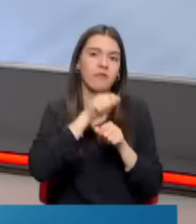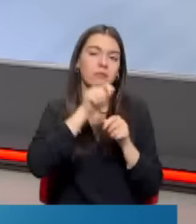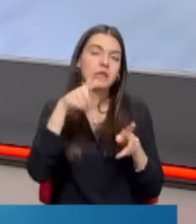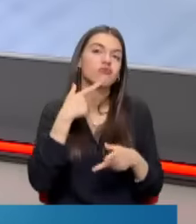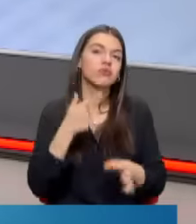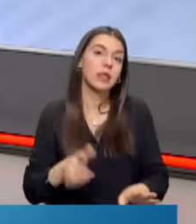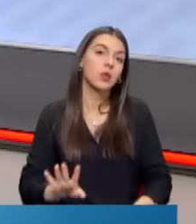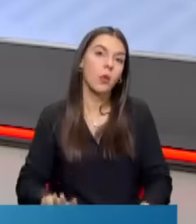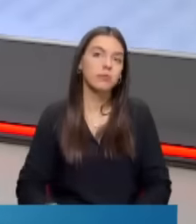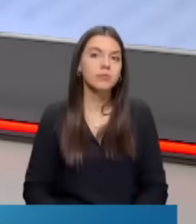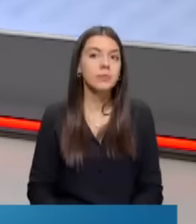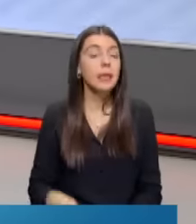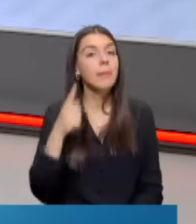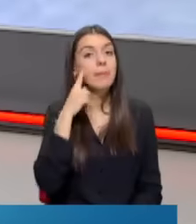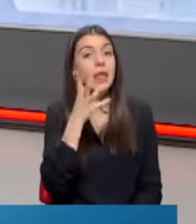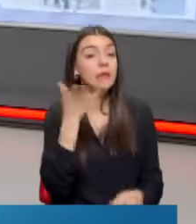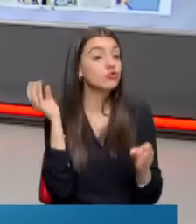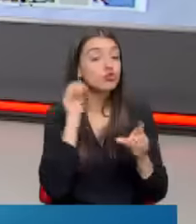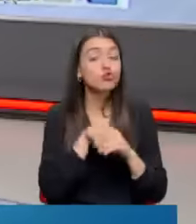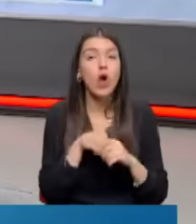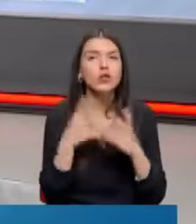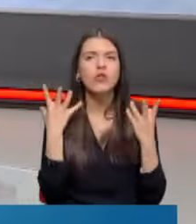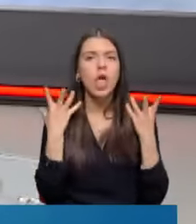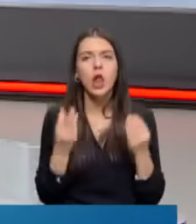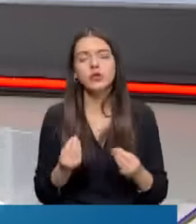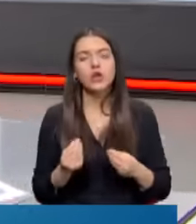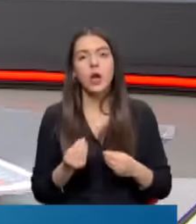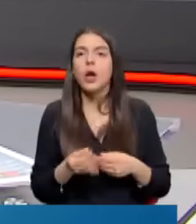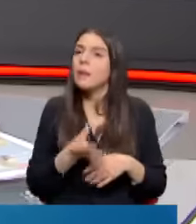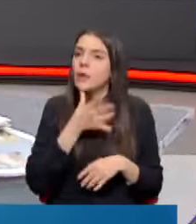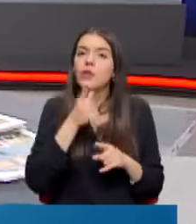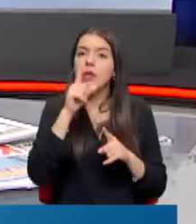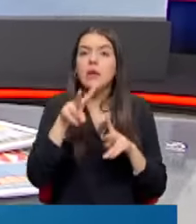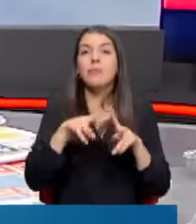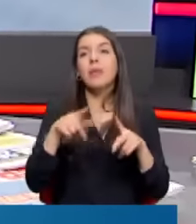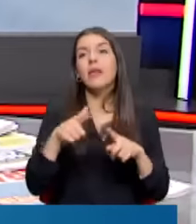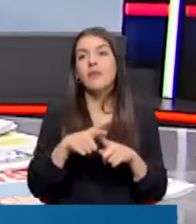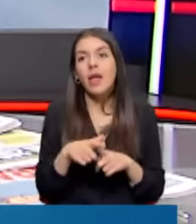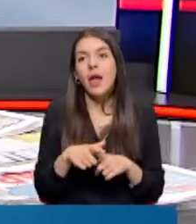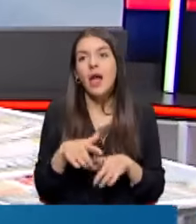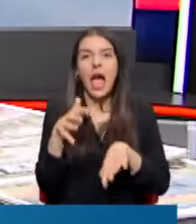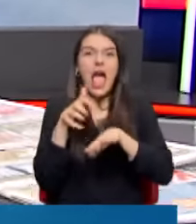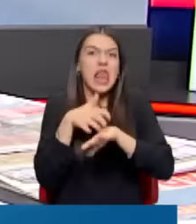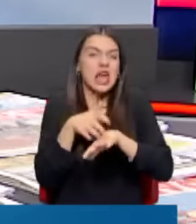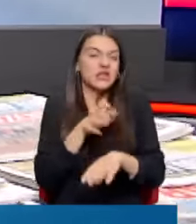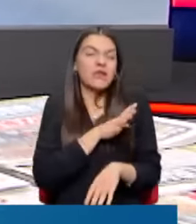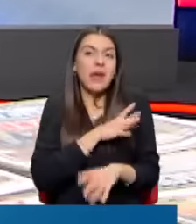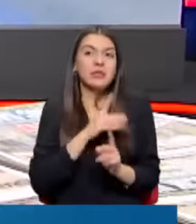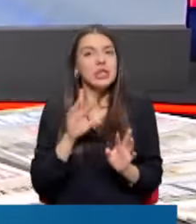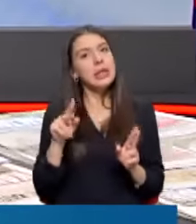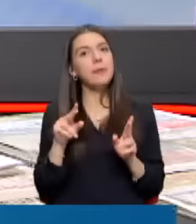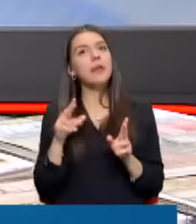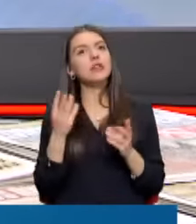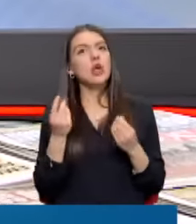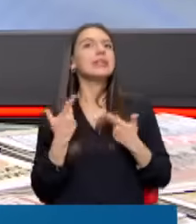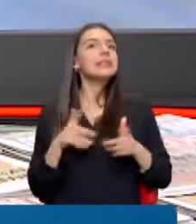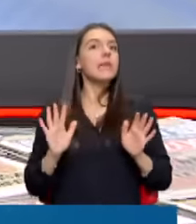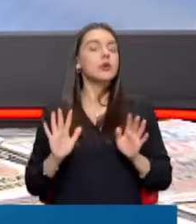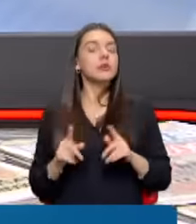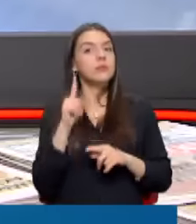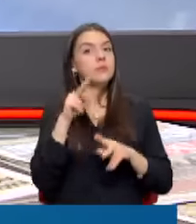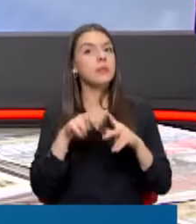deniyor. Bakalım sonuç ne olacak? IMF'den biliyorsunuz alerjimiz varmış gibi çok haz etmiyoruz. IMF ile